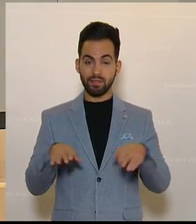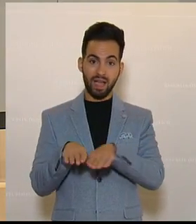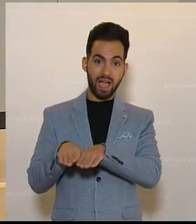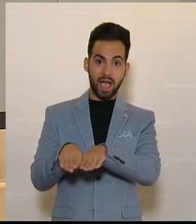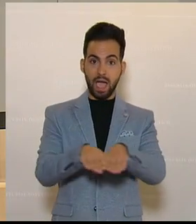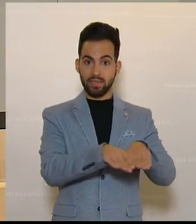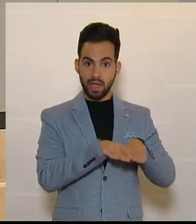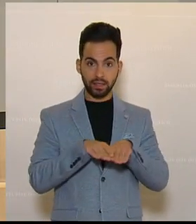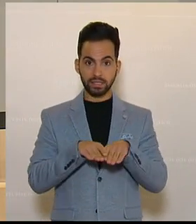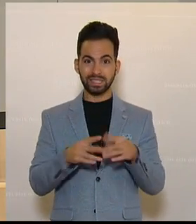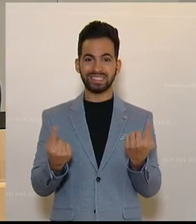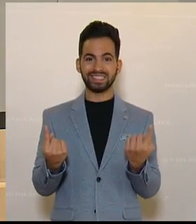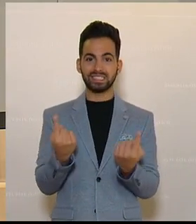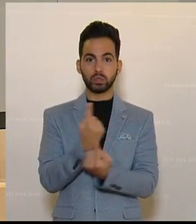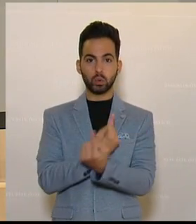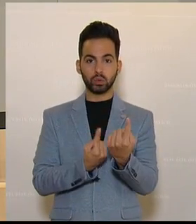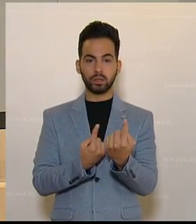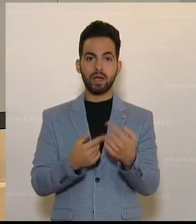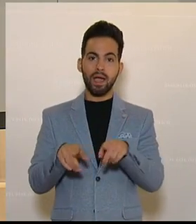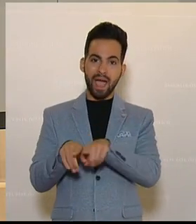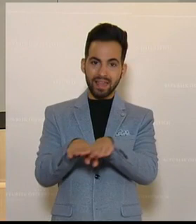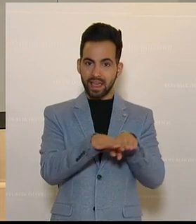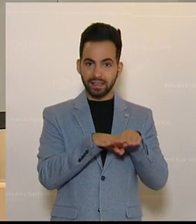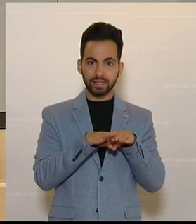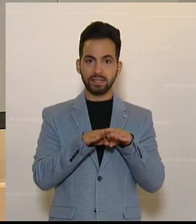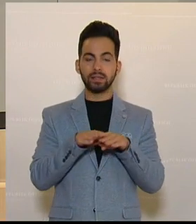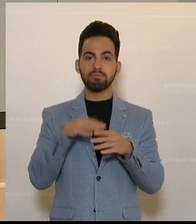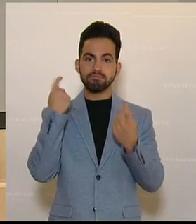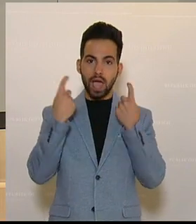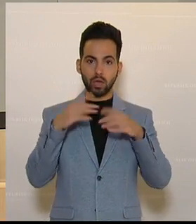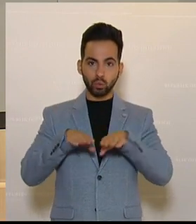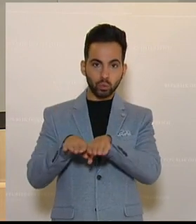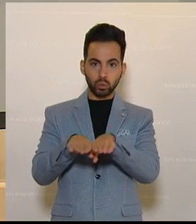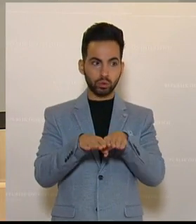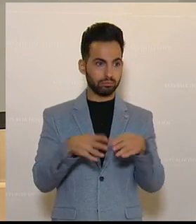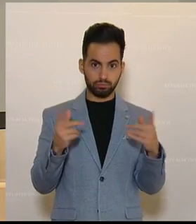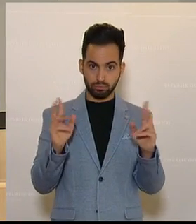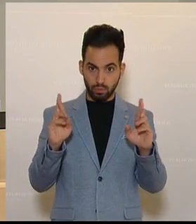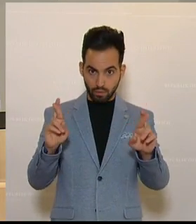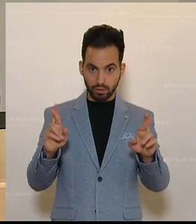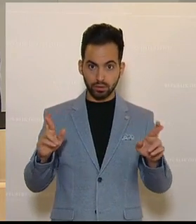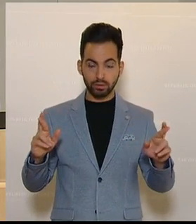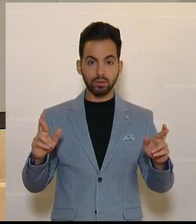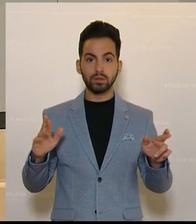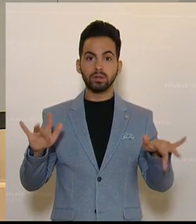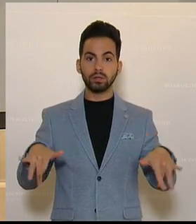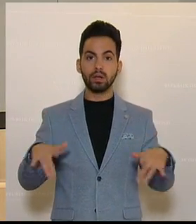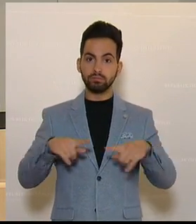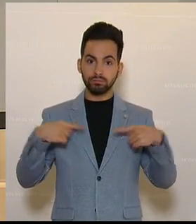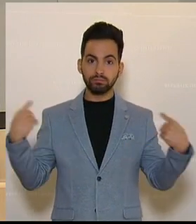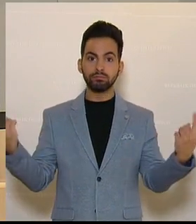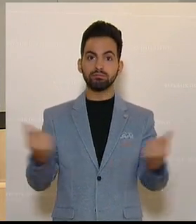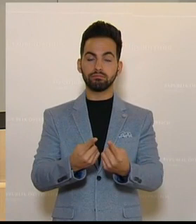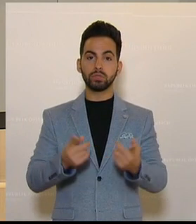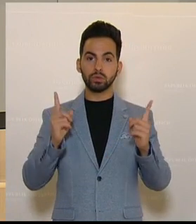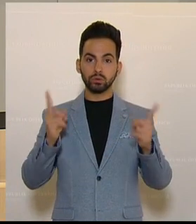einheitliche Situation, einen einheitlichen Meinung zum Ausdruck bringen. Denn wenn es darum geht, Orange the World, auf